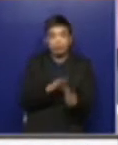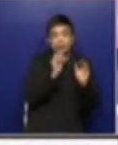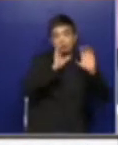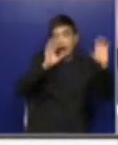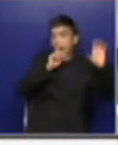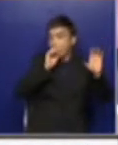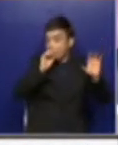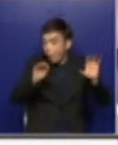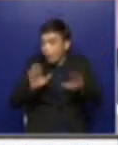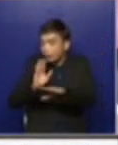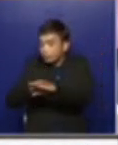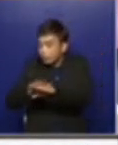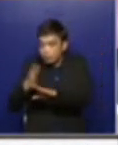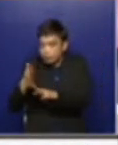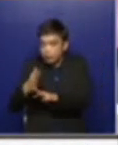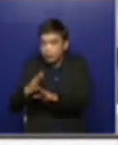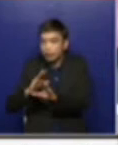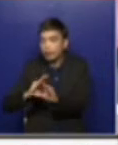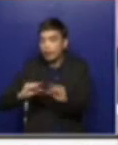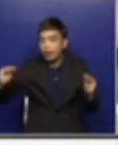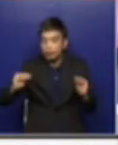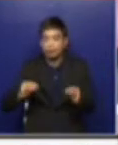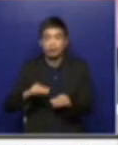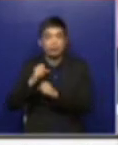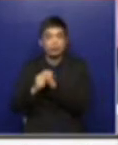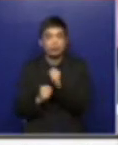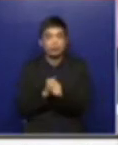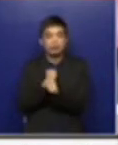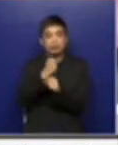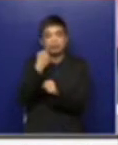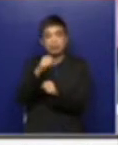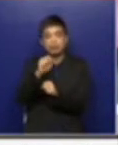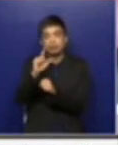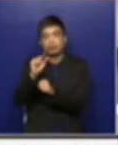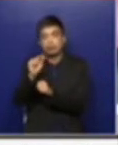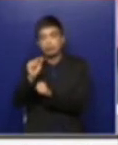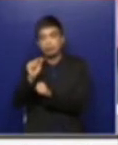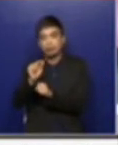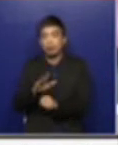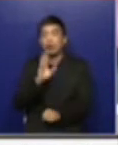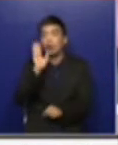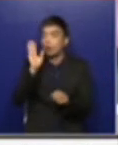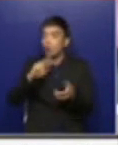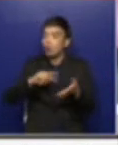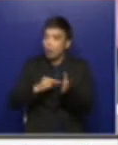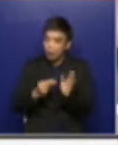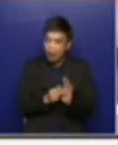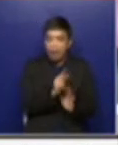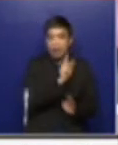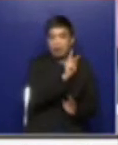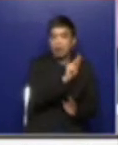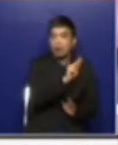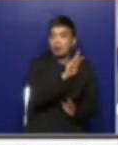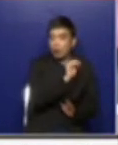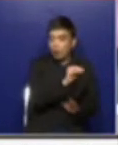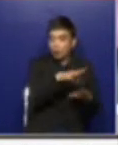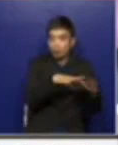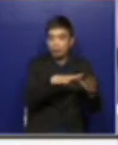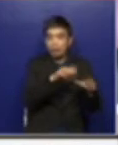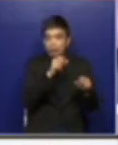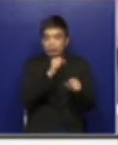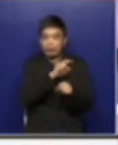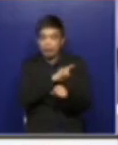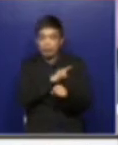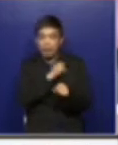ปี40ปีสืบทอดกันมาแล้วจึงว่าเออกรมอุทยานรับที่ดินมาจากกรมป่าไม้กรมป่าไม้รับที่ทำเลม